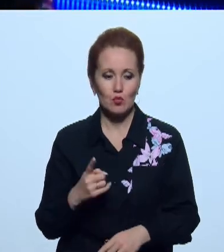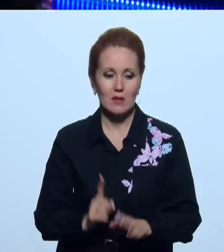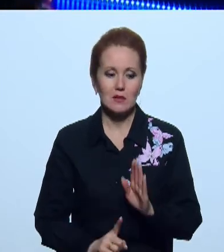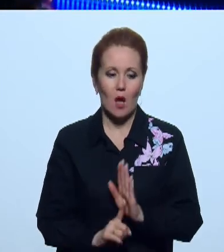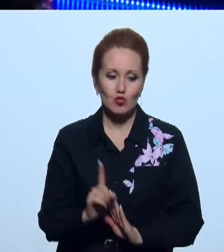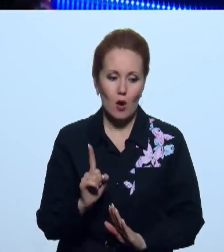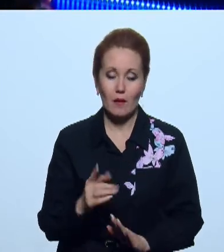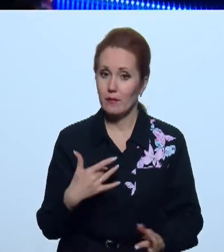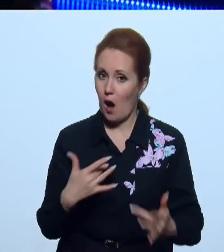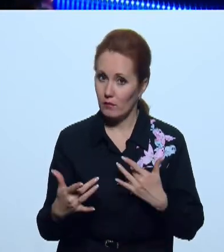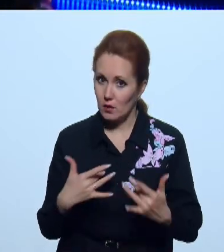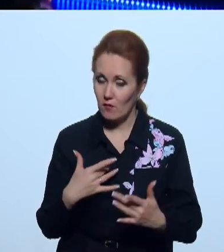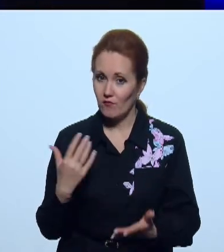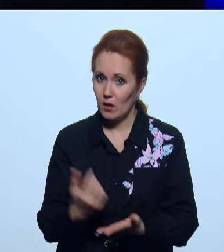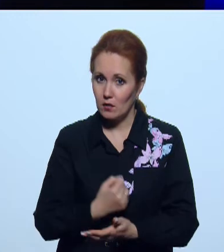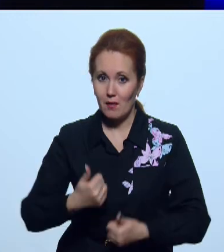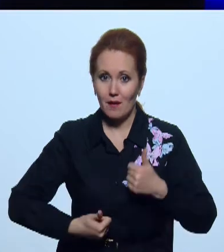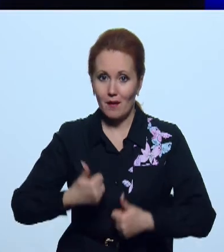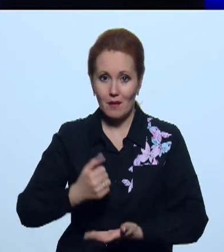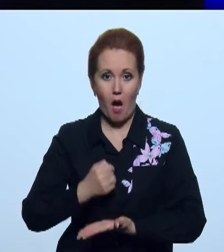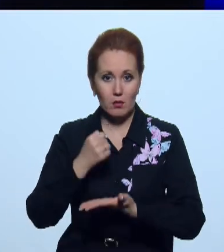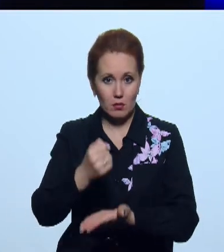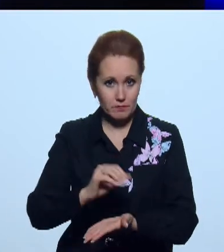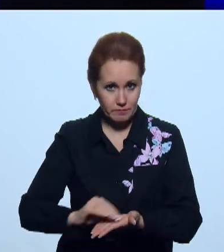сначала театр выиграл грант на